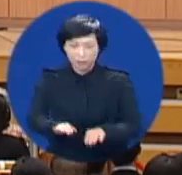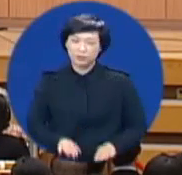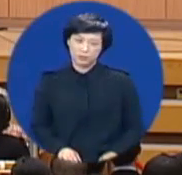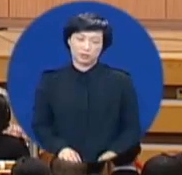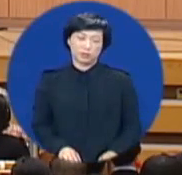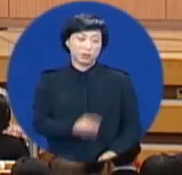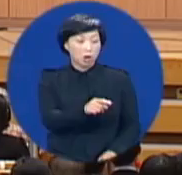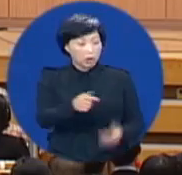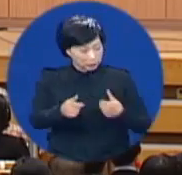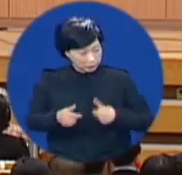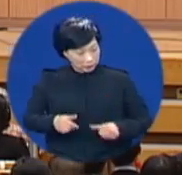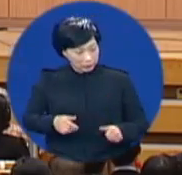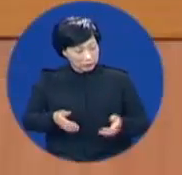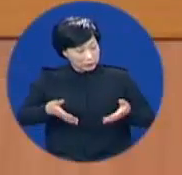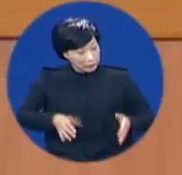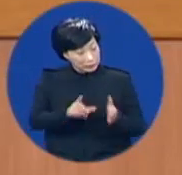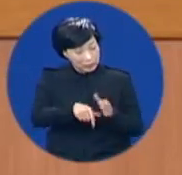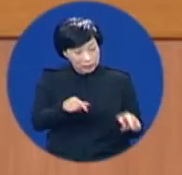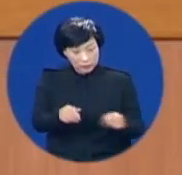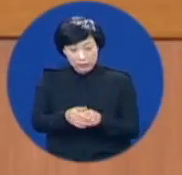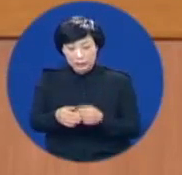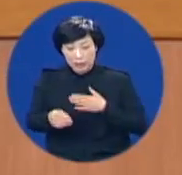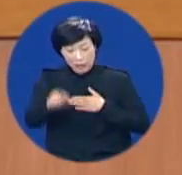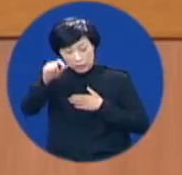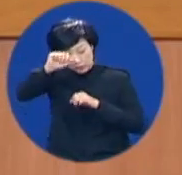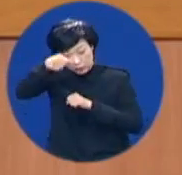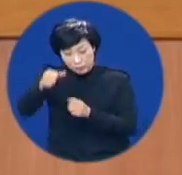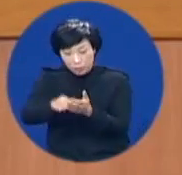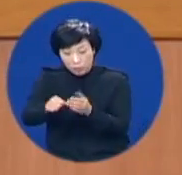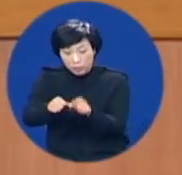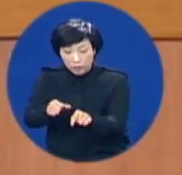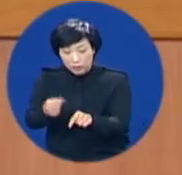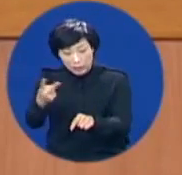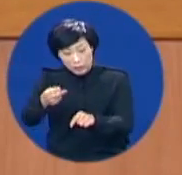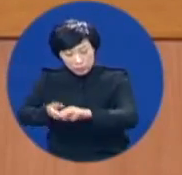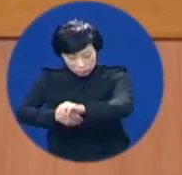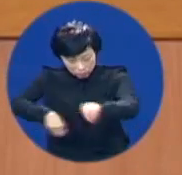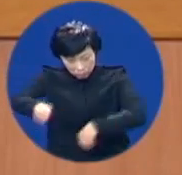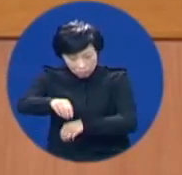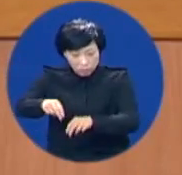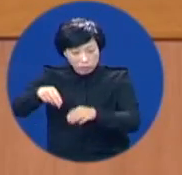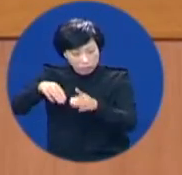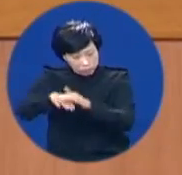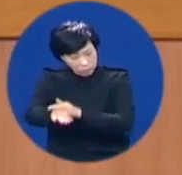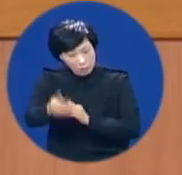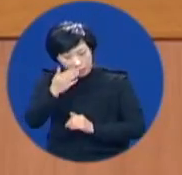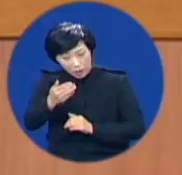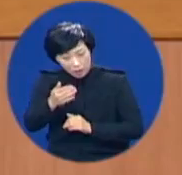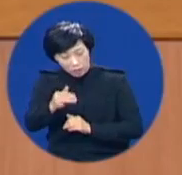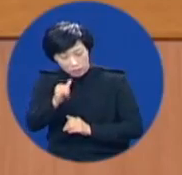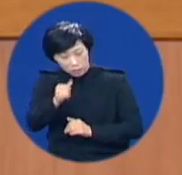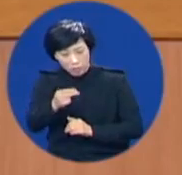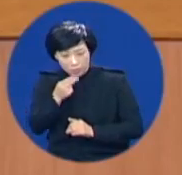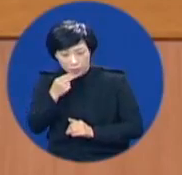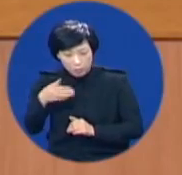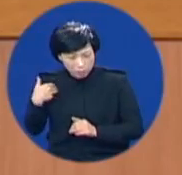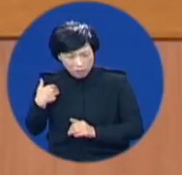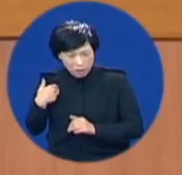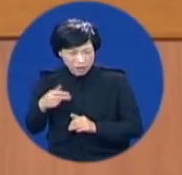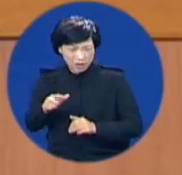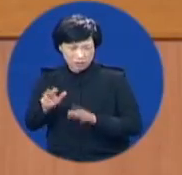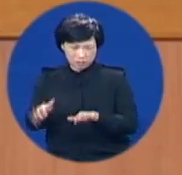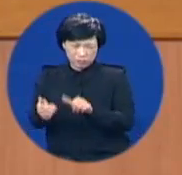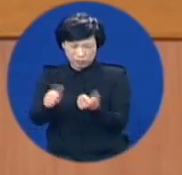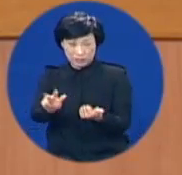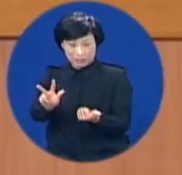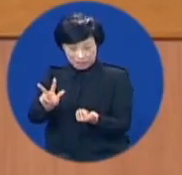신을 수 있느냐 없느냐 그리고 쭉을 가고 나서 너 나올